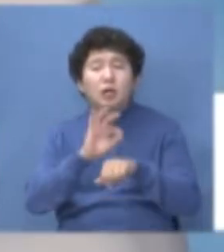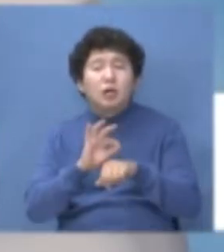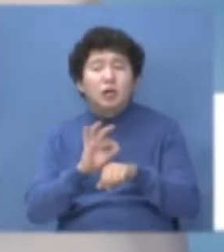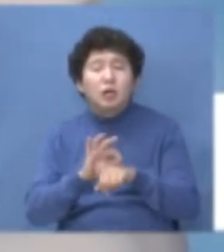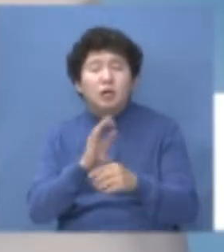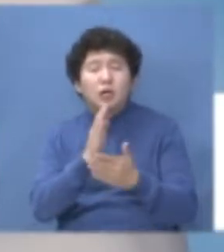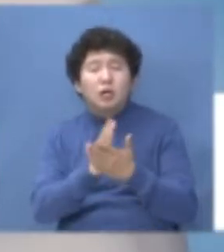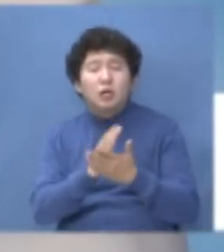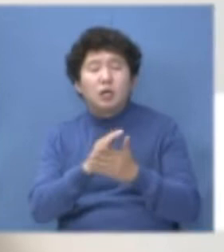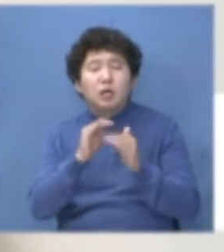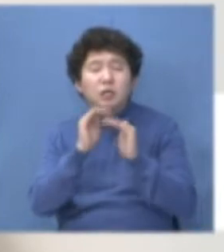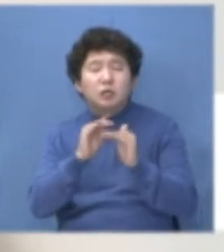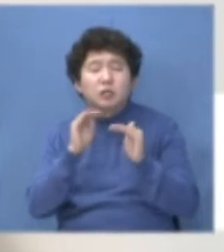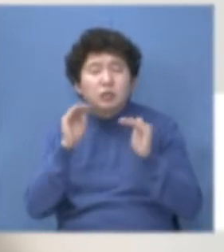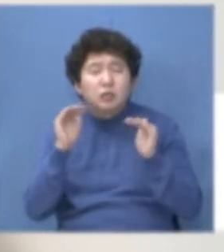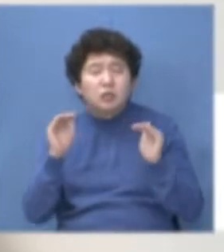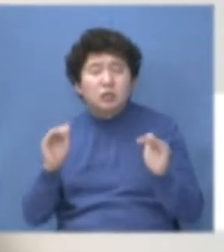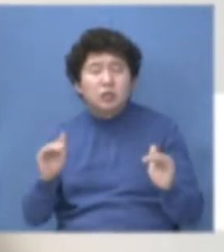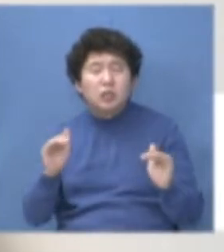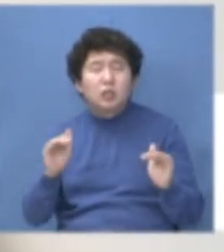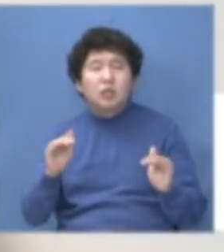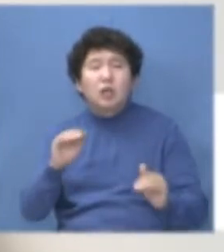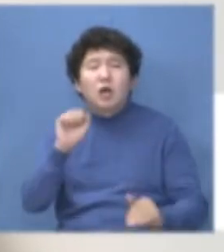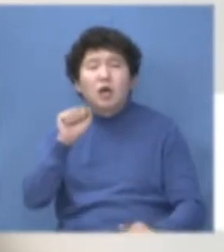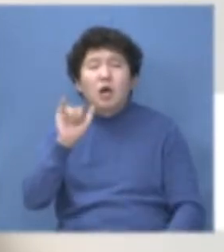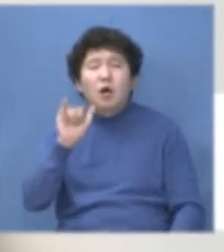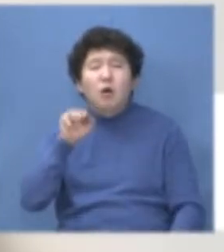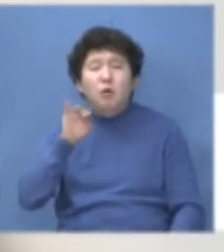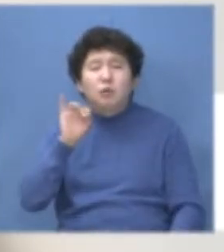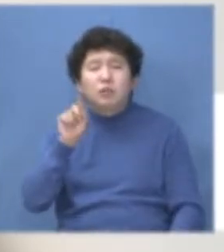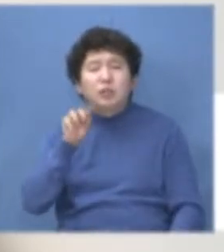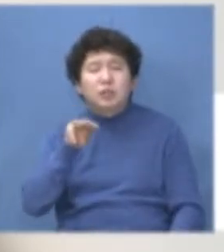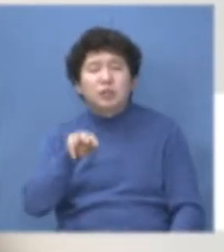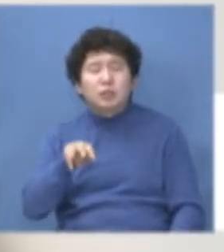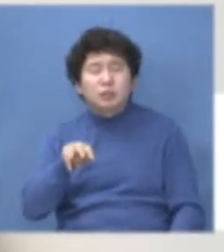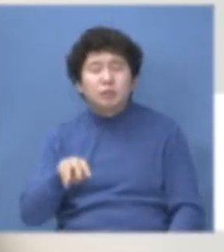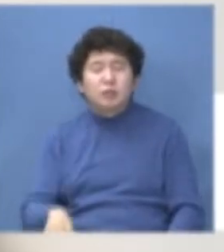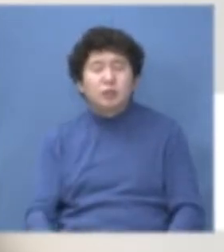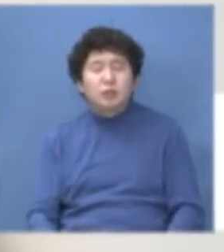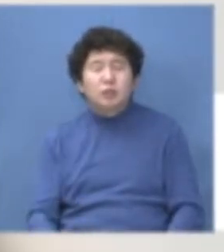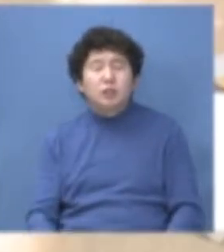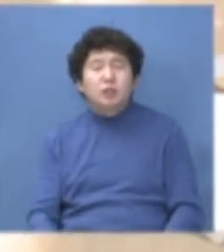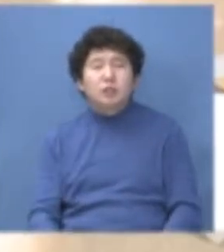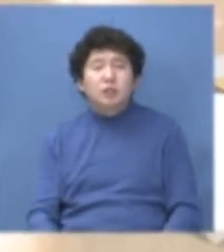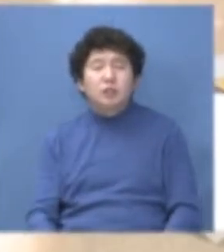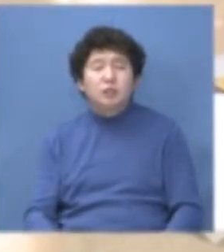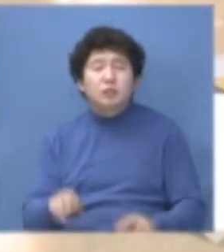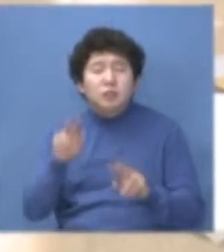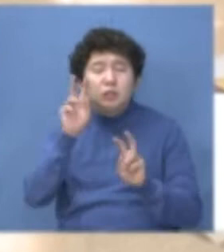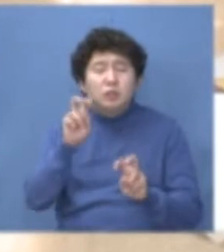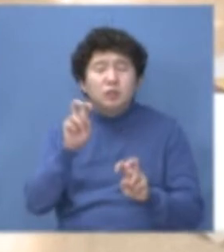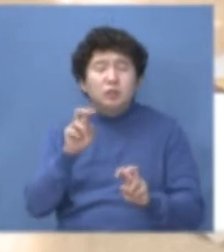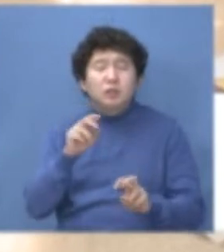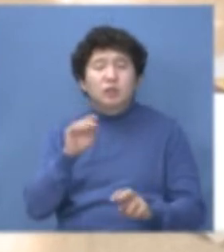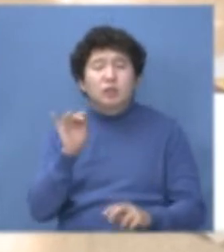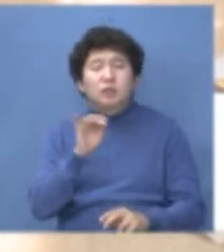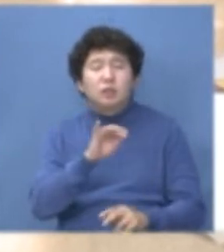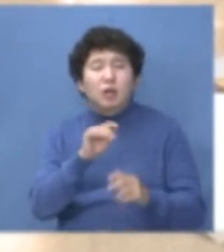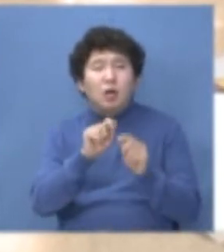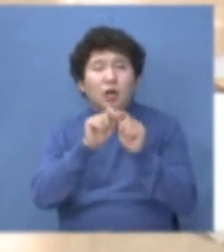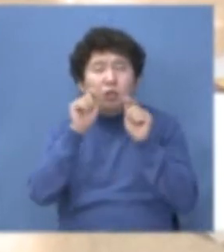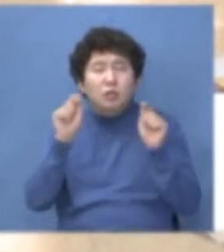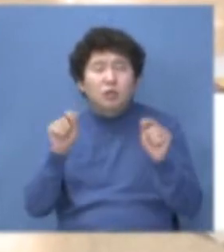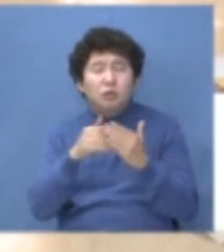қажет. Инклюзивті білім беру бағдарламасы іске қосылғалы дертке шалдыққан балғындар қоршаған ортамен еркін танысып, құрдастарымен тілдесіп,